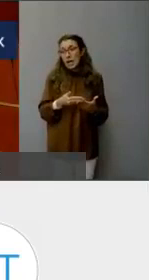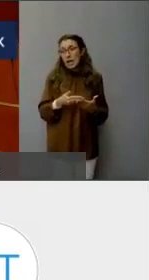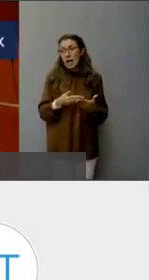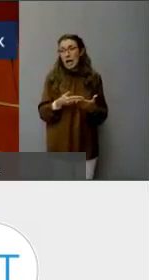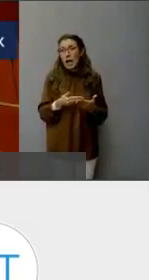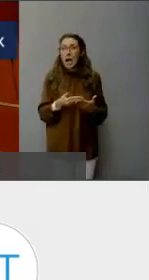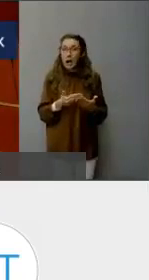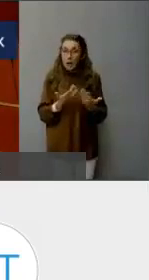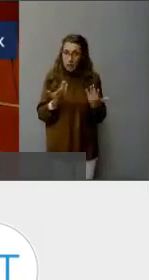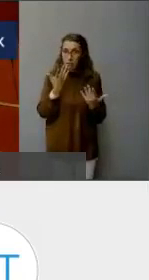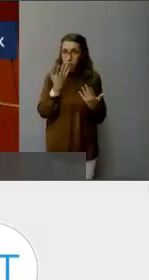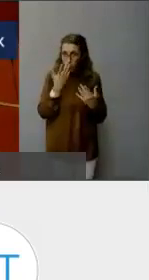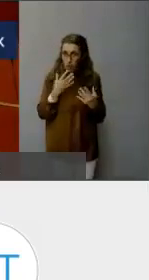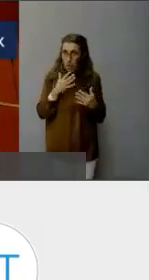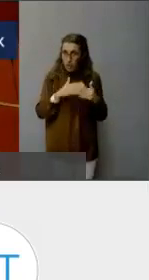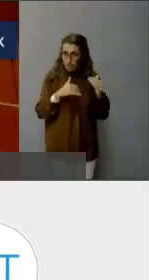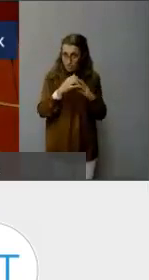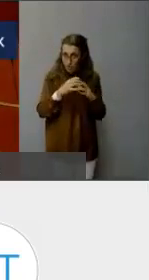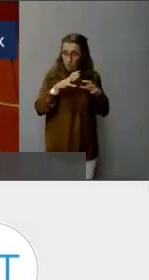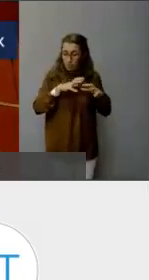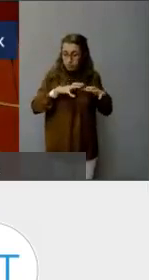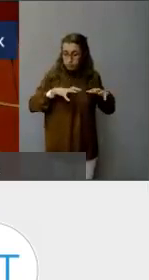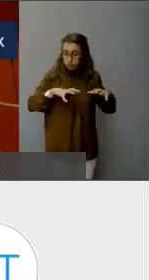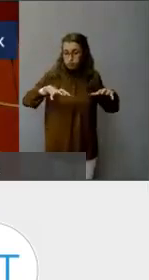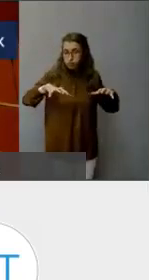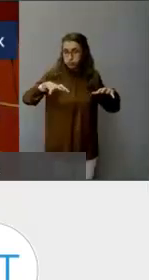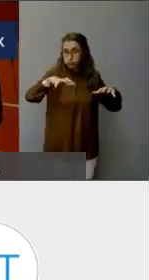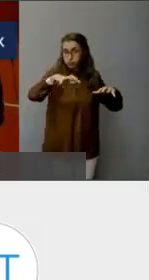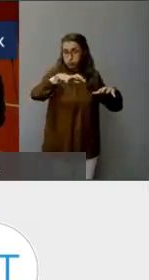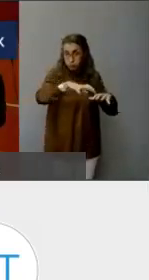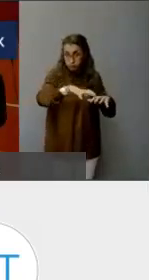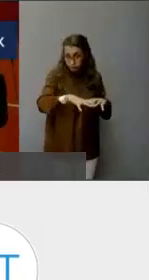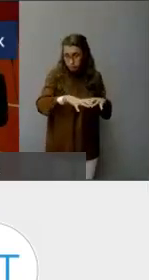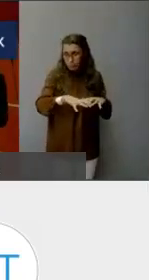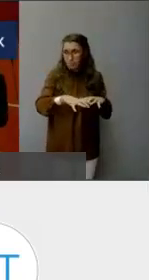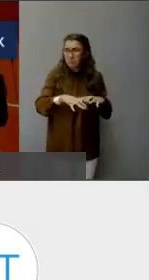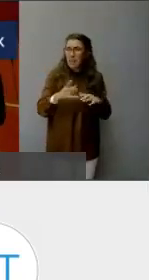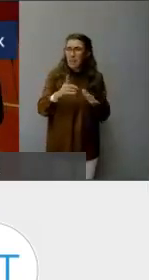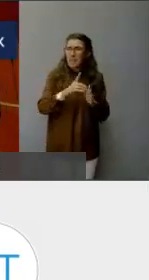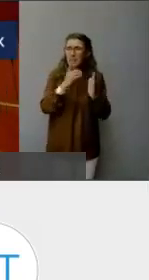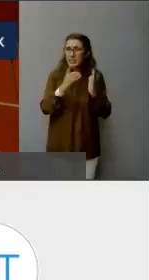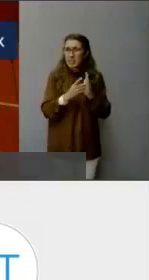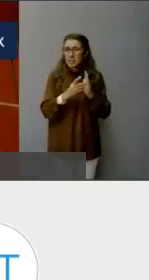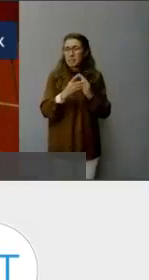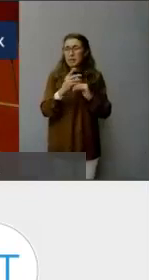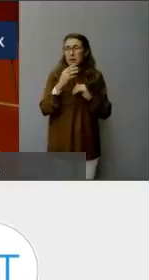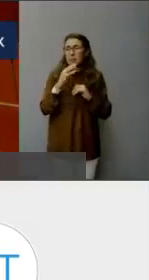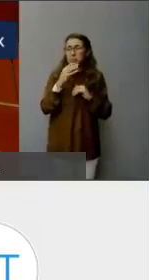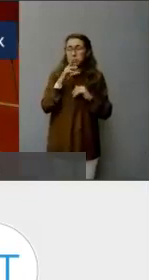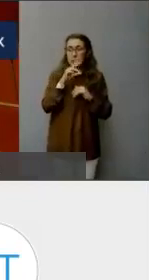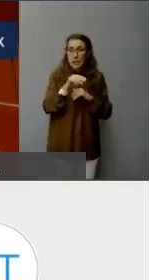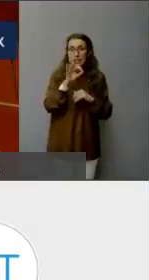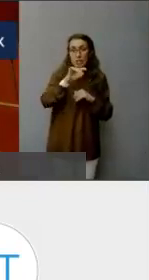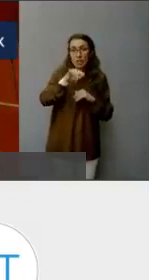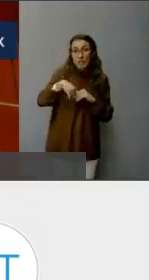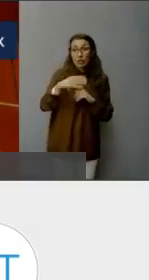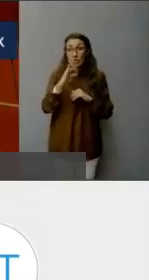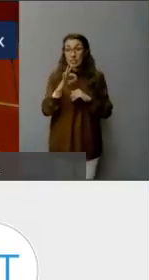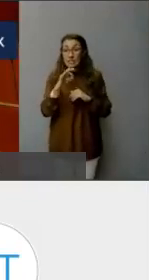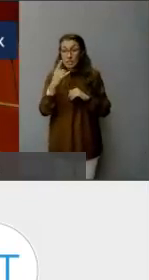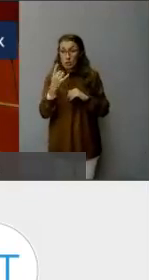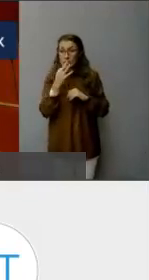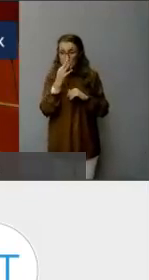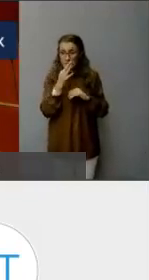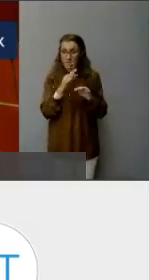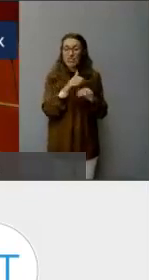generosa e poi la proposta di delibera parla di 10 a 0 1 metro quadro per metro quadro c'è per ogni 100 metri quadri